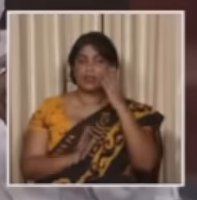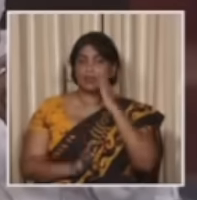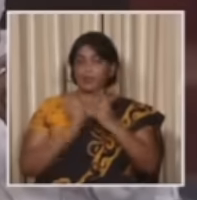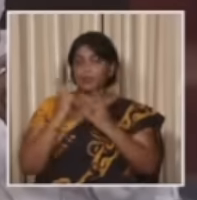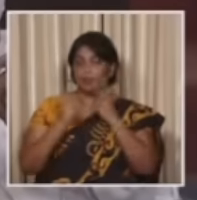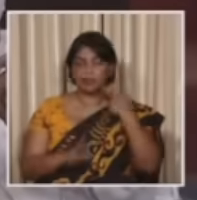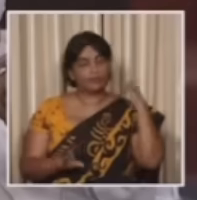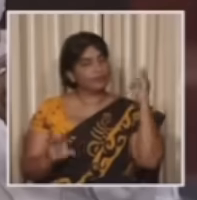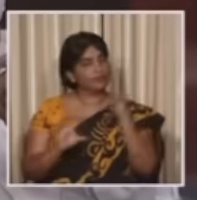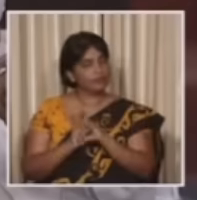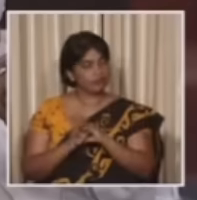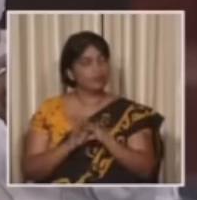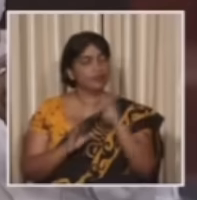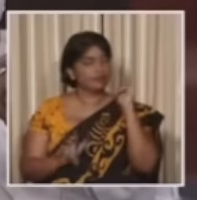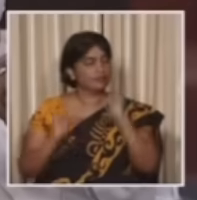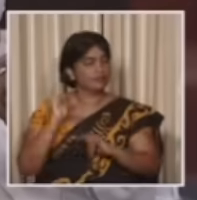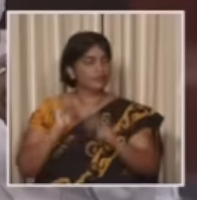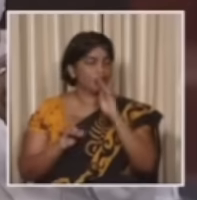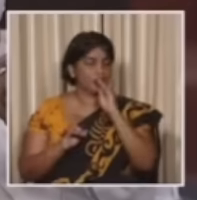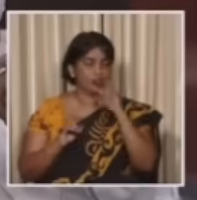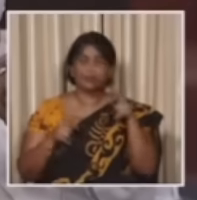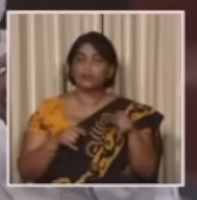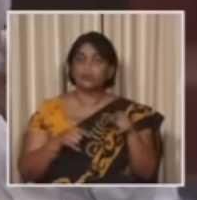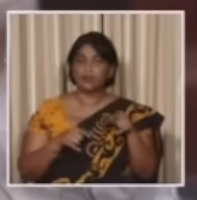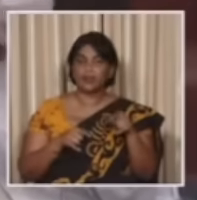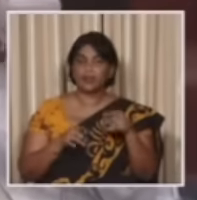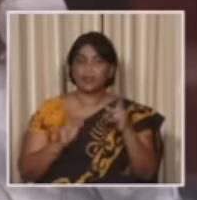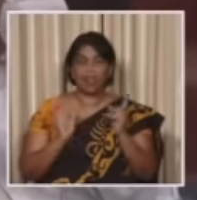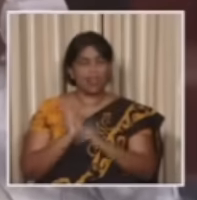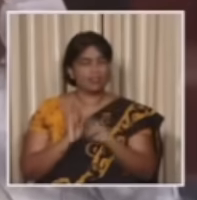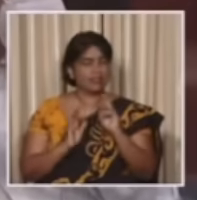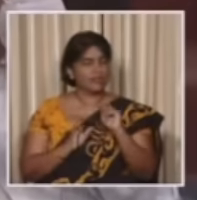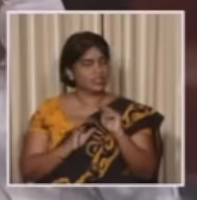වැඩවා දළ වශයෙන් විස්සක්